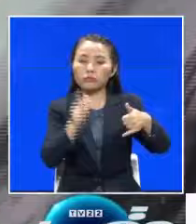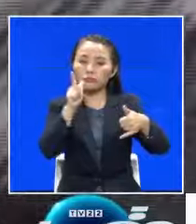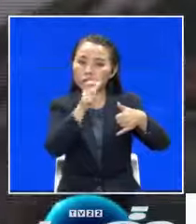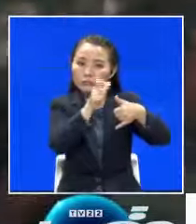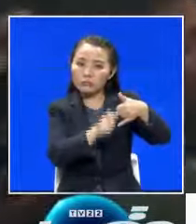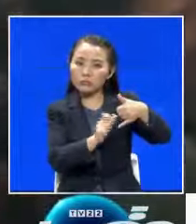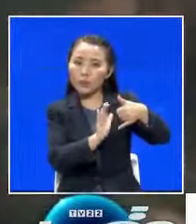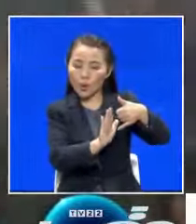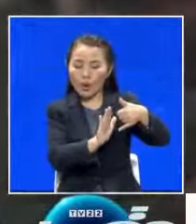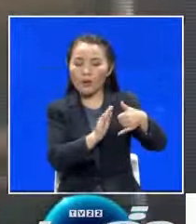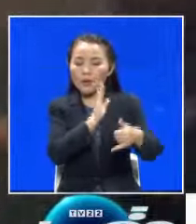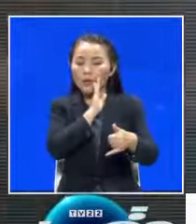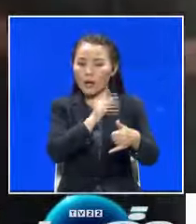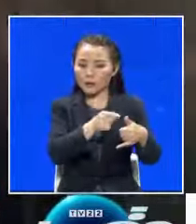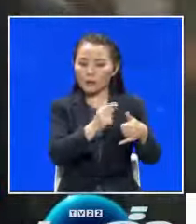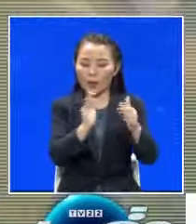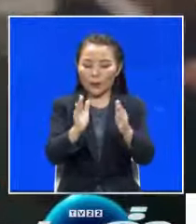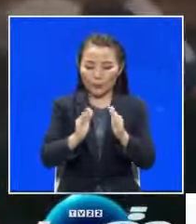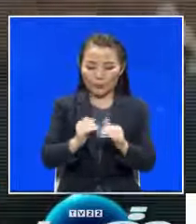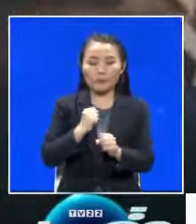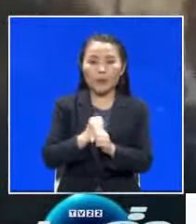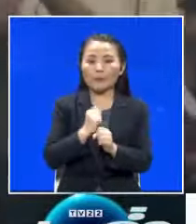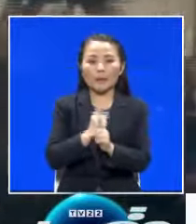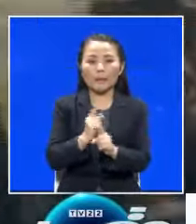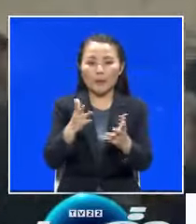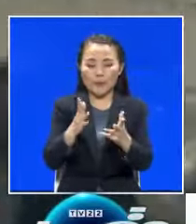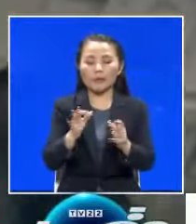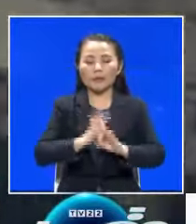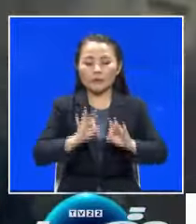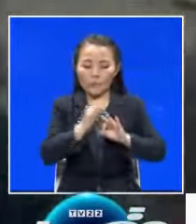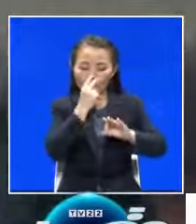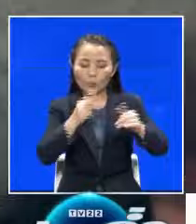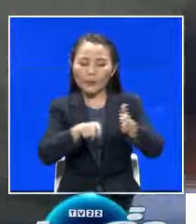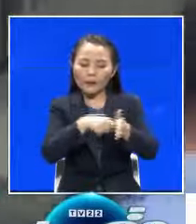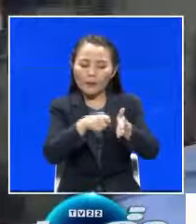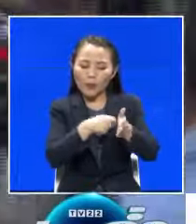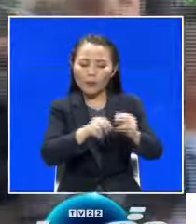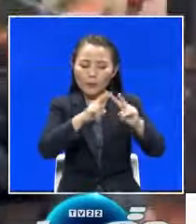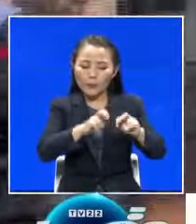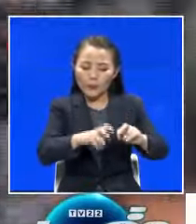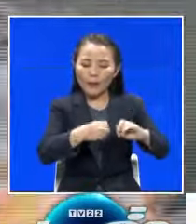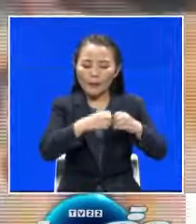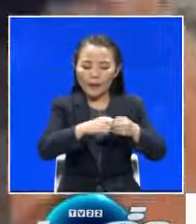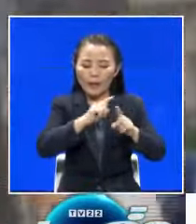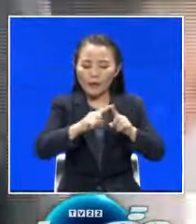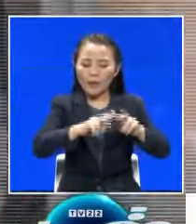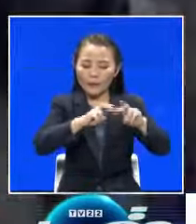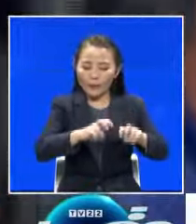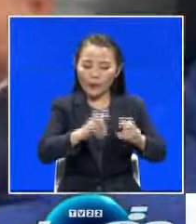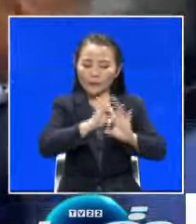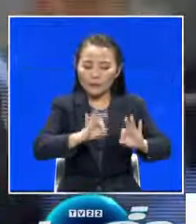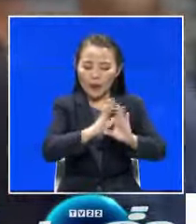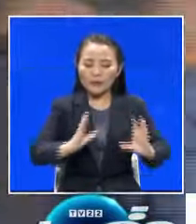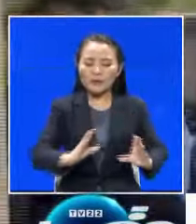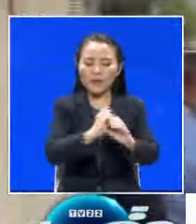การคุมความประพฤติของผู้ถูกคุมประพฤติเปลี่ยนแปลงไปให้ดำเนินการตรวจสอบถึงสาเหตุและเหตุการณ์แล้วให้จัดทำรายงาน